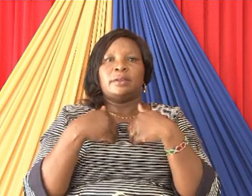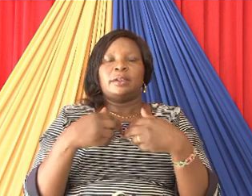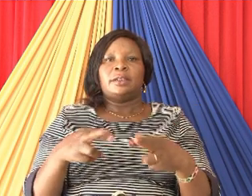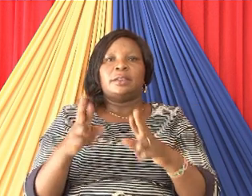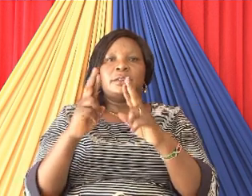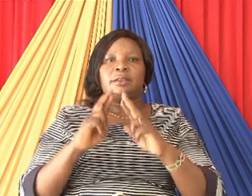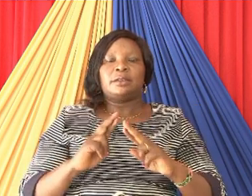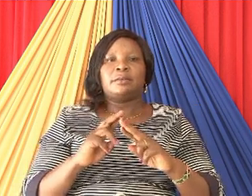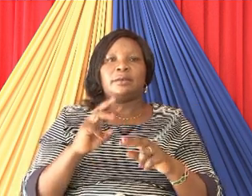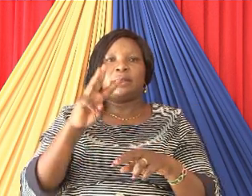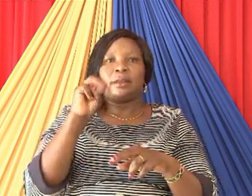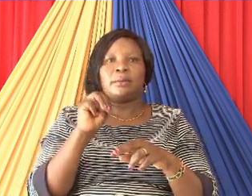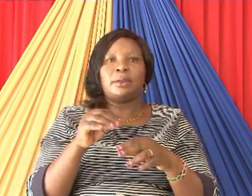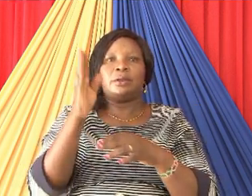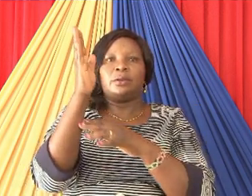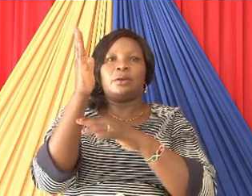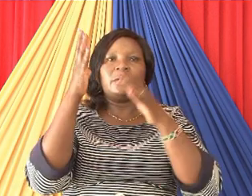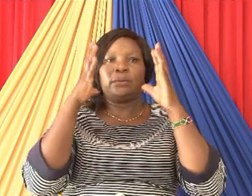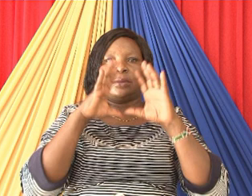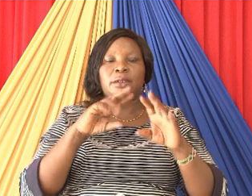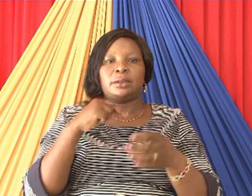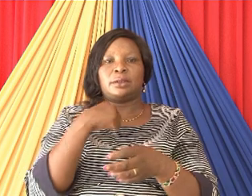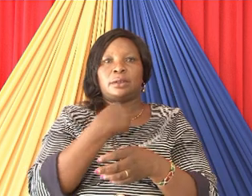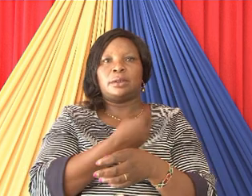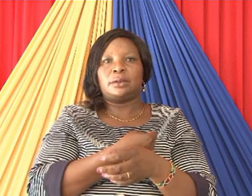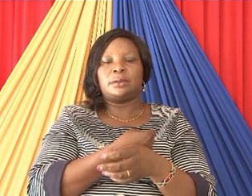kuzipokea. So may God bless us.